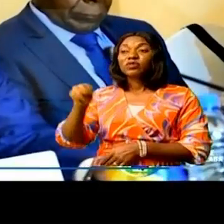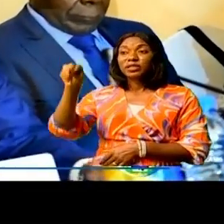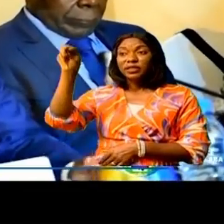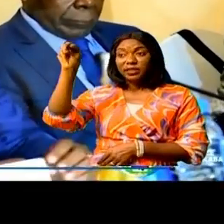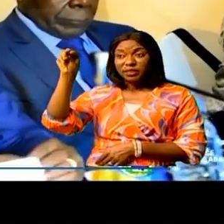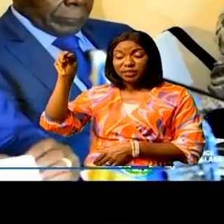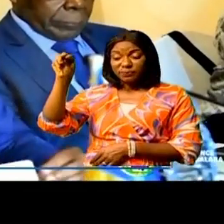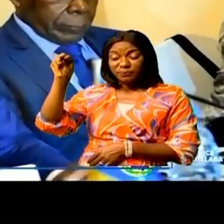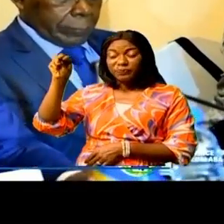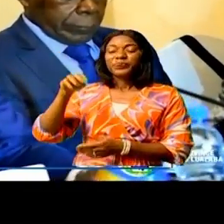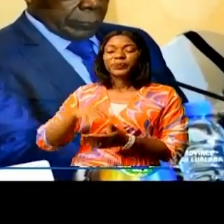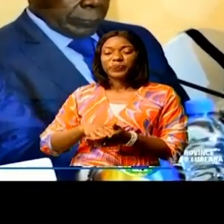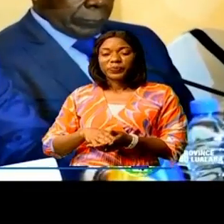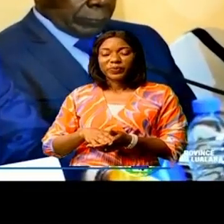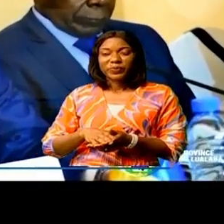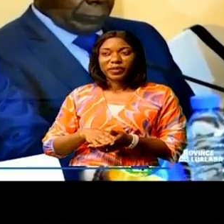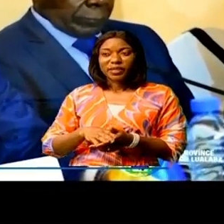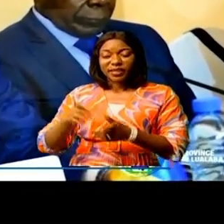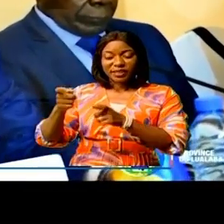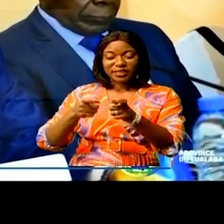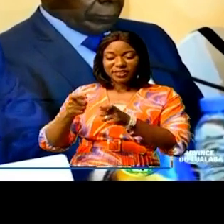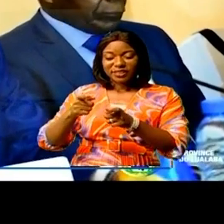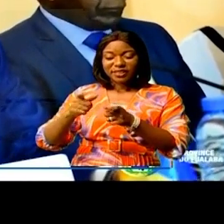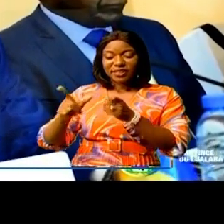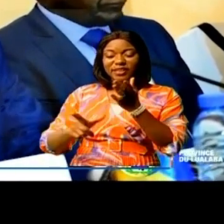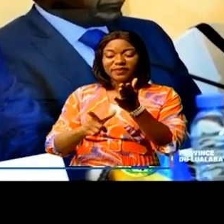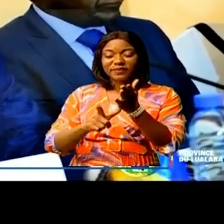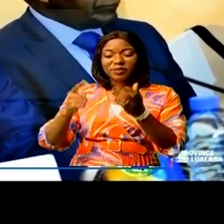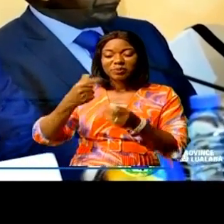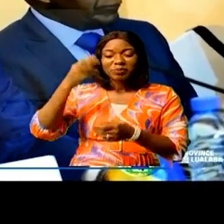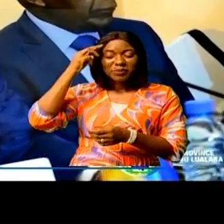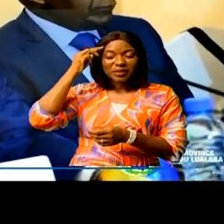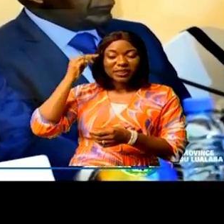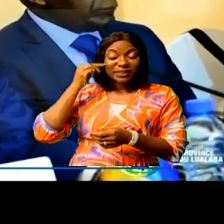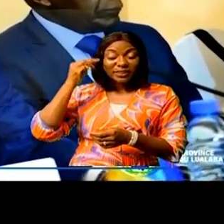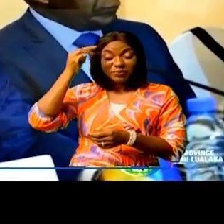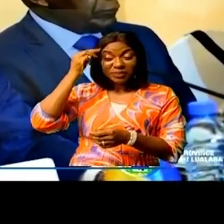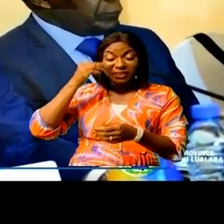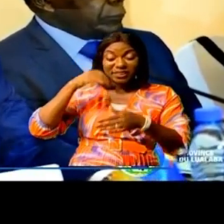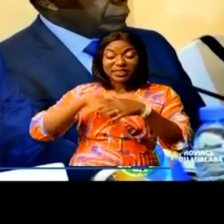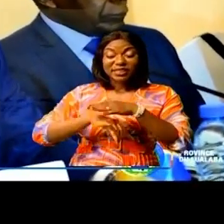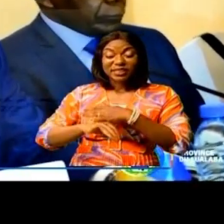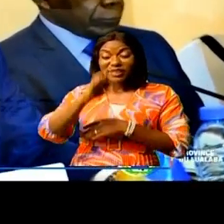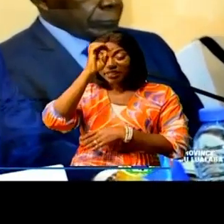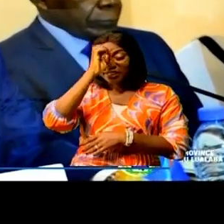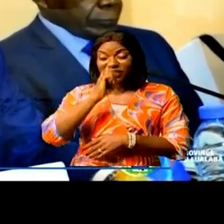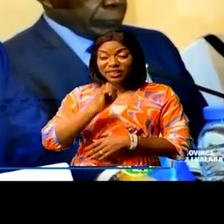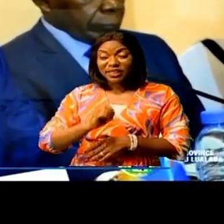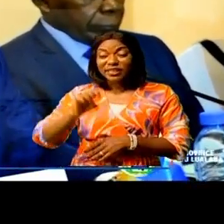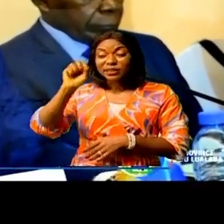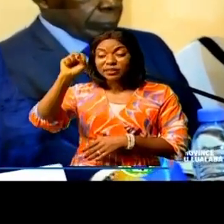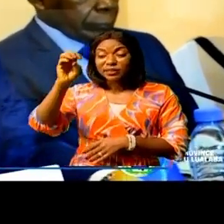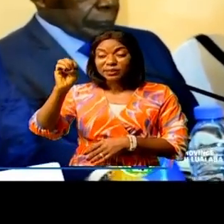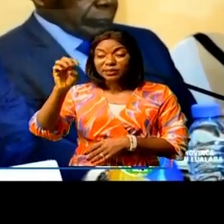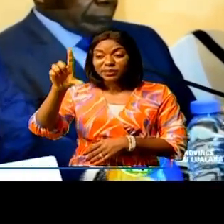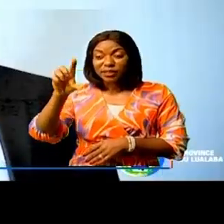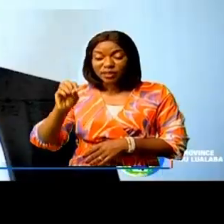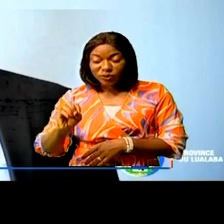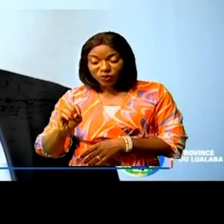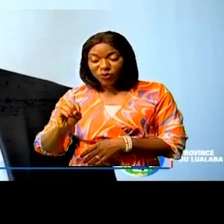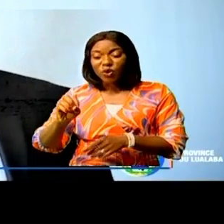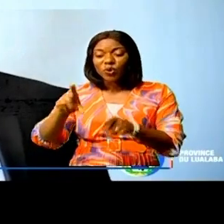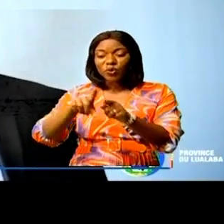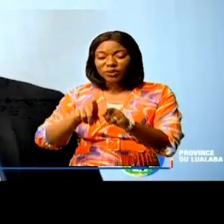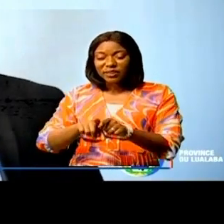conduire le vice-premier ministre, ministre de l'Intérieur, son Excellence Asselo, accompagné de son